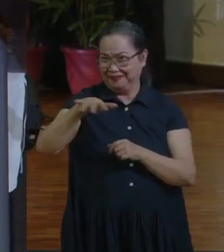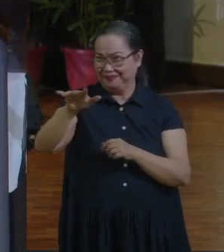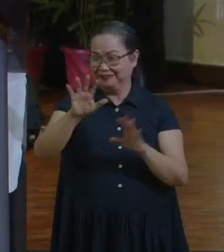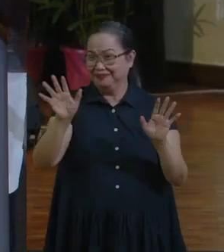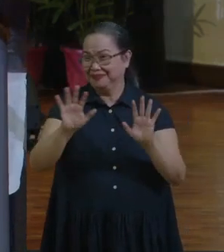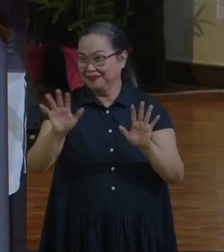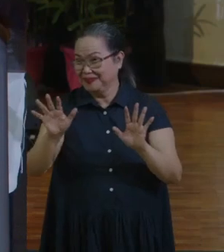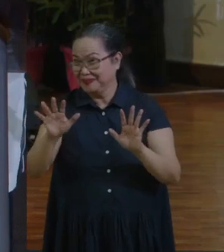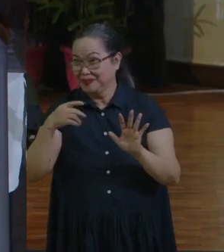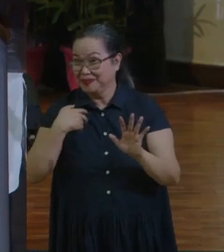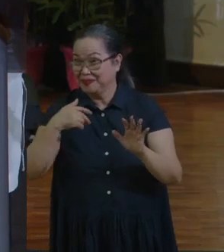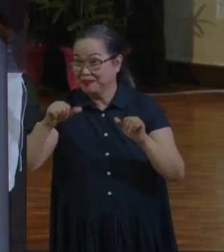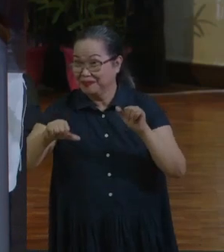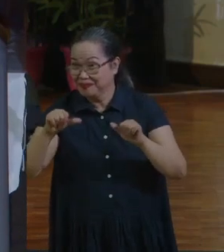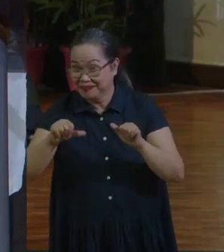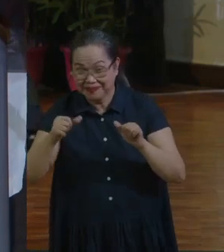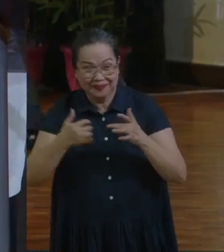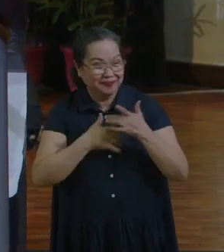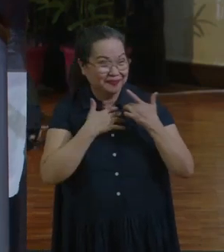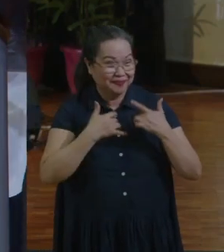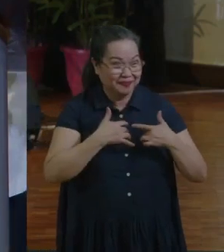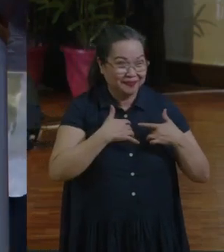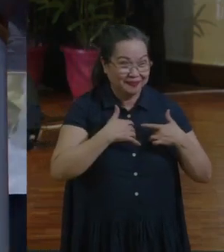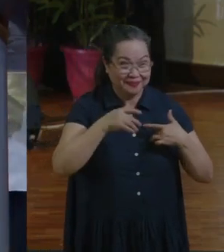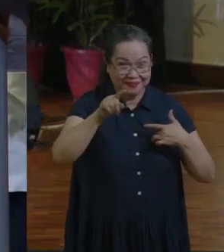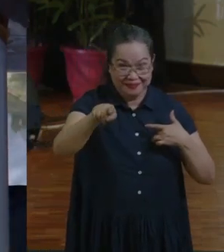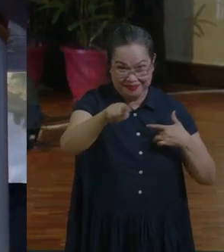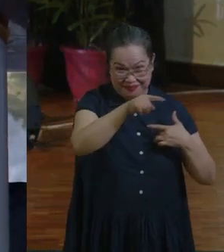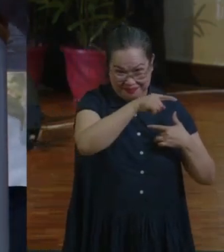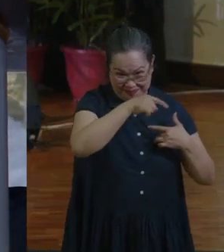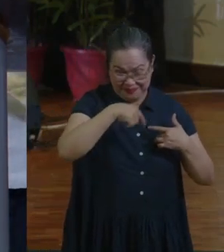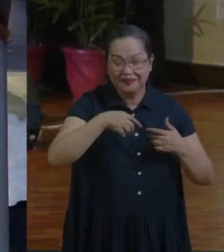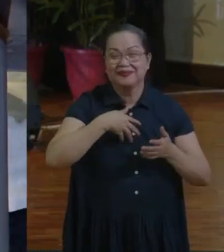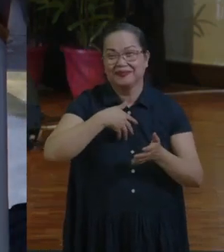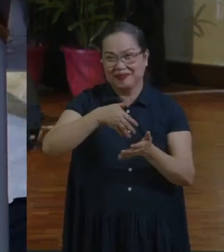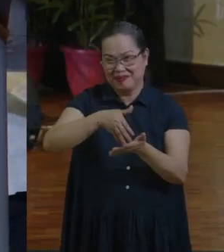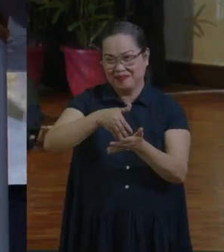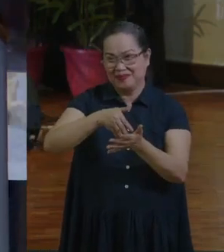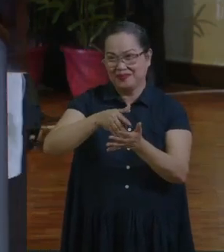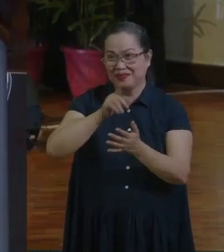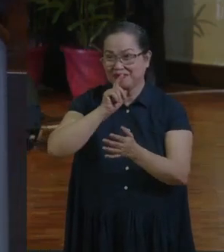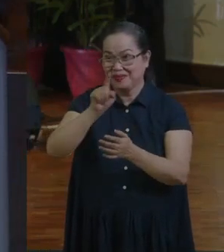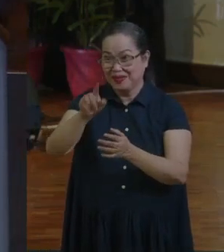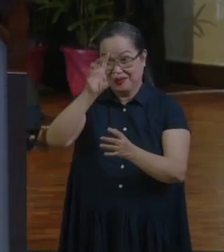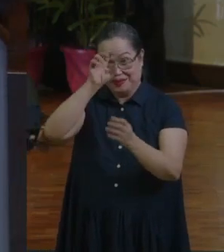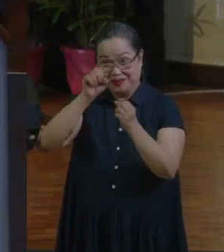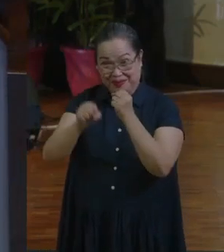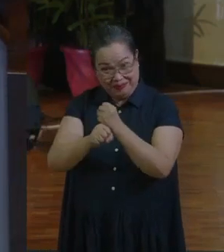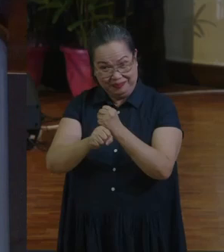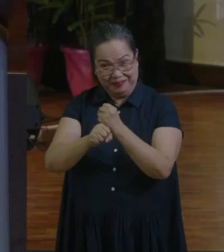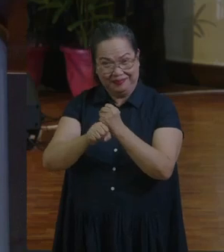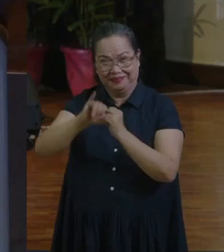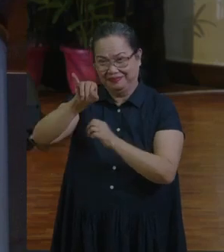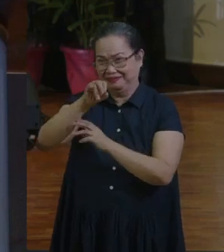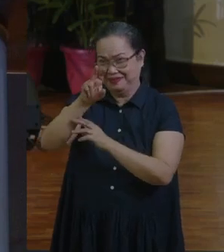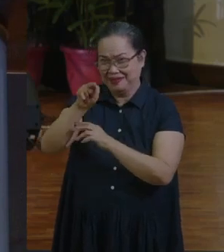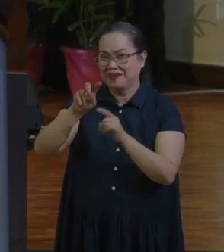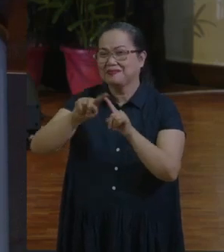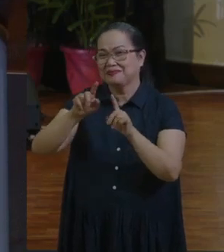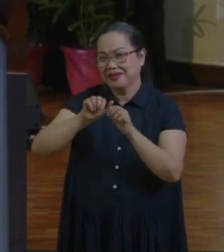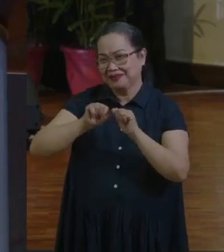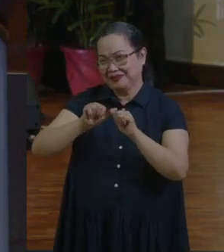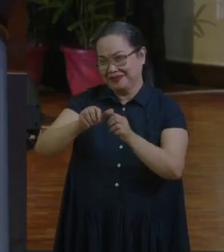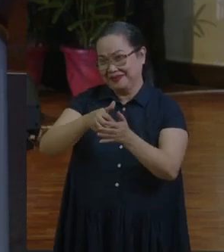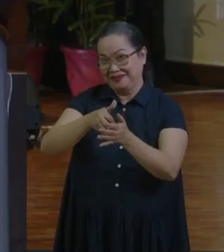Alam ni Jesus ang nasa puso ng mga tao, datapwat alam niya na matibay ang pananampalataya ni John. Ang